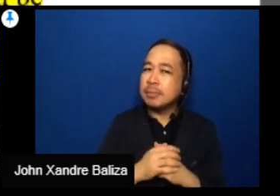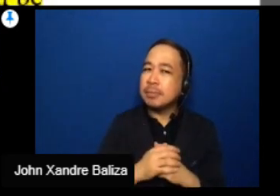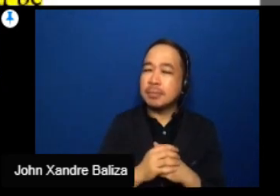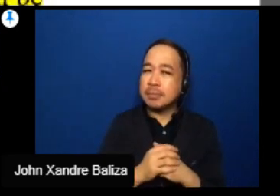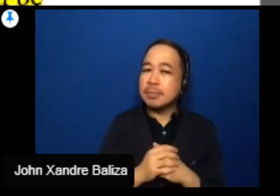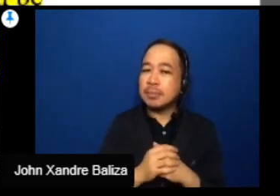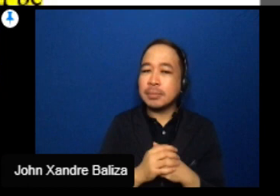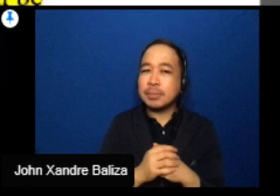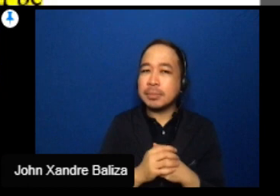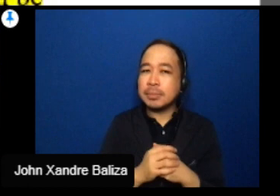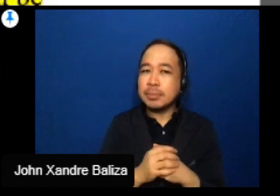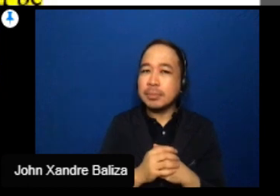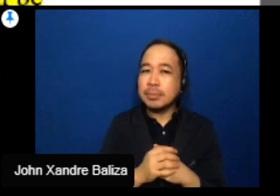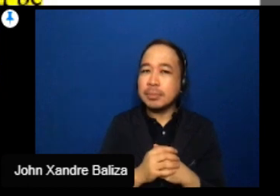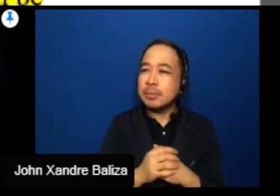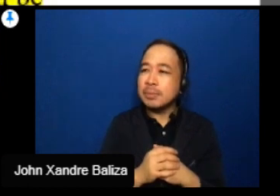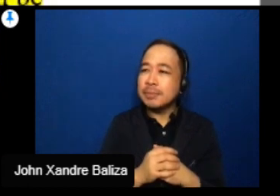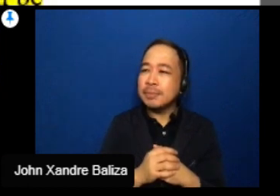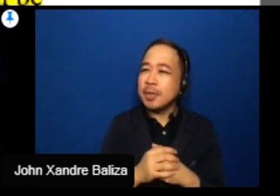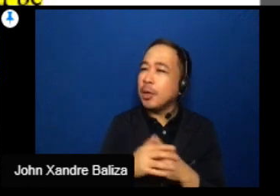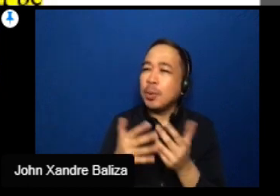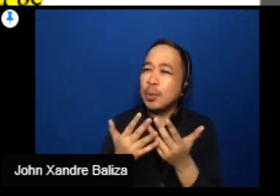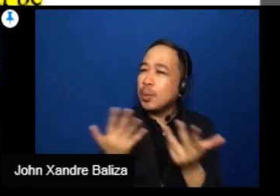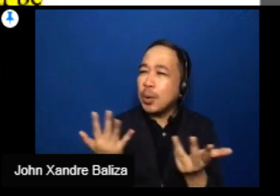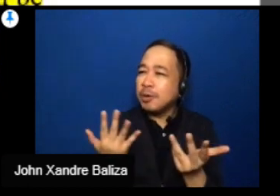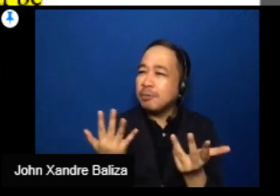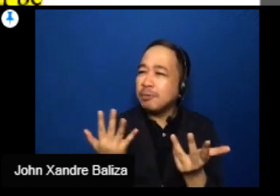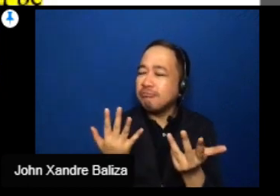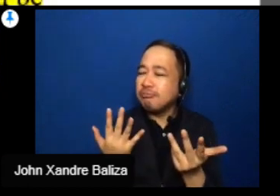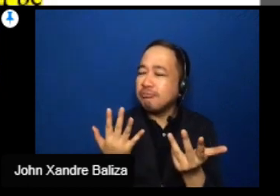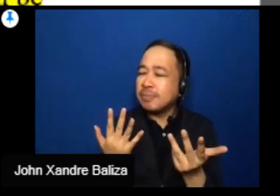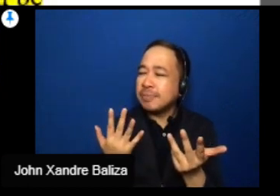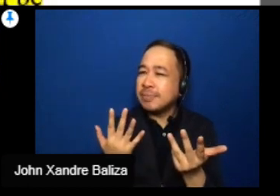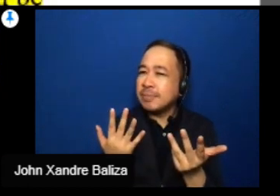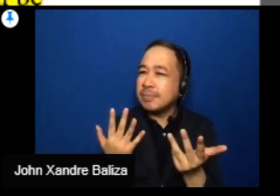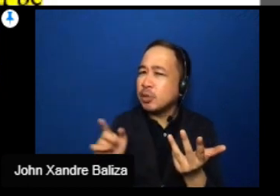要的这个原因是是什么？谢谢。